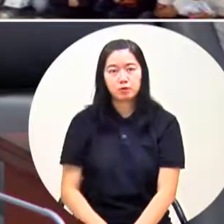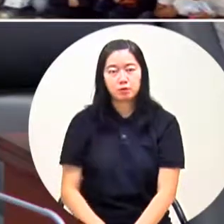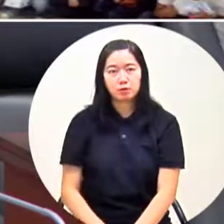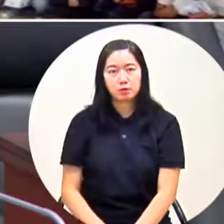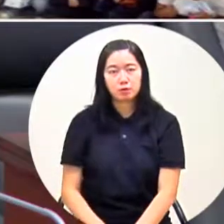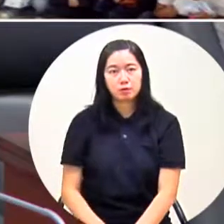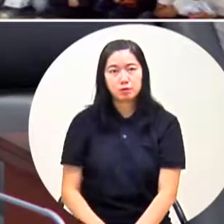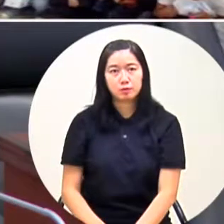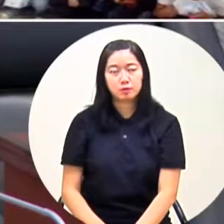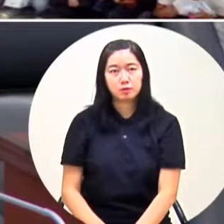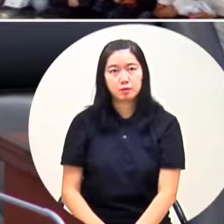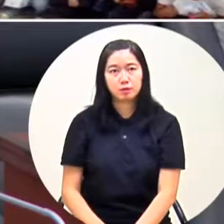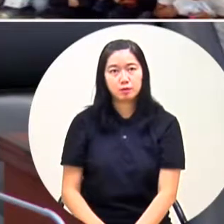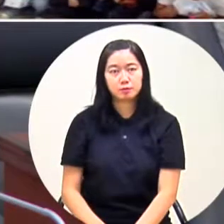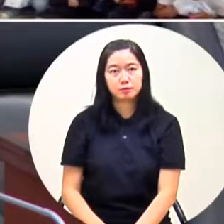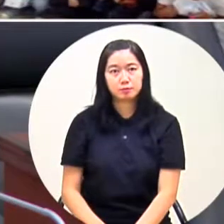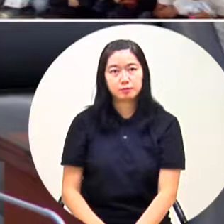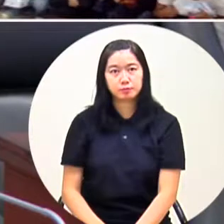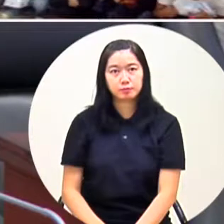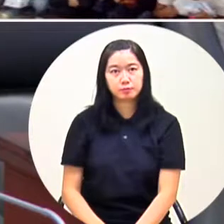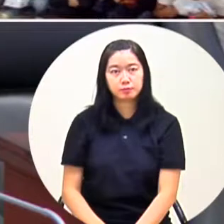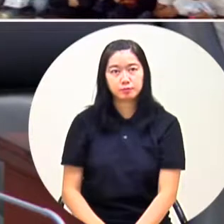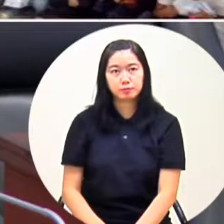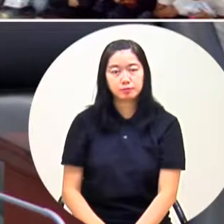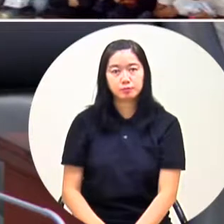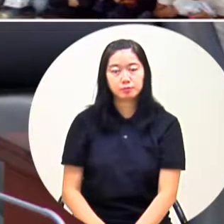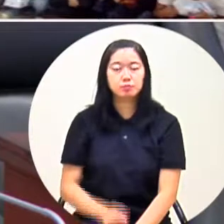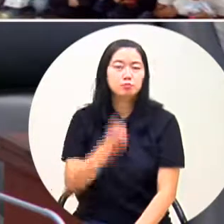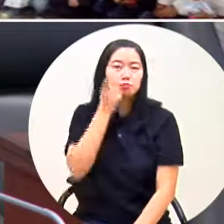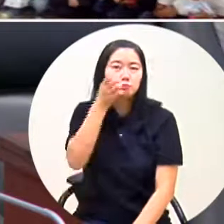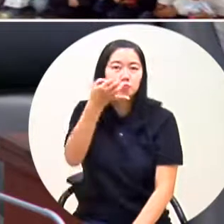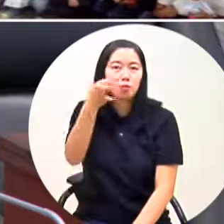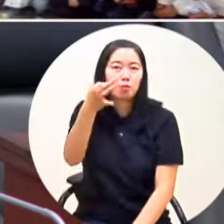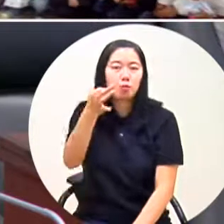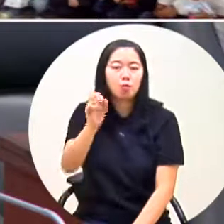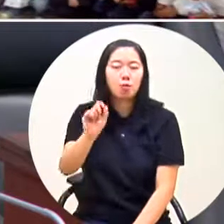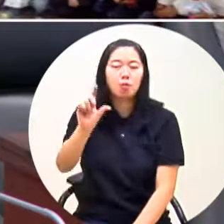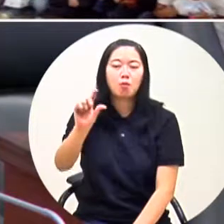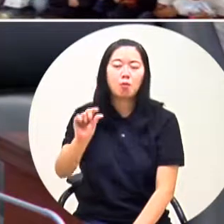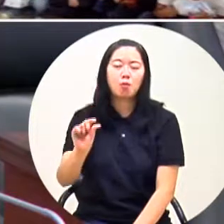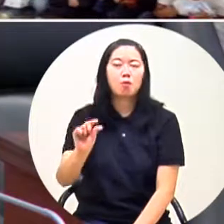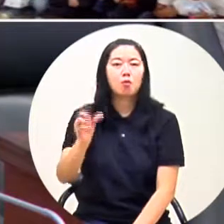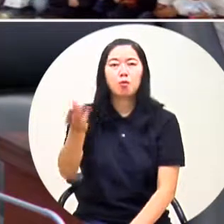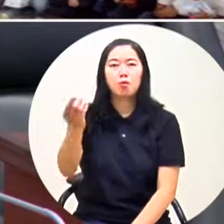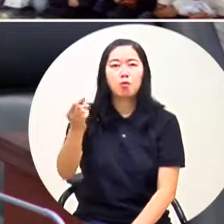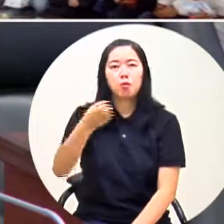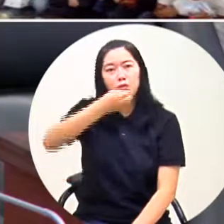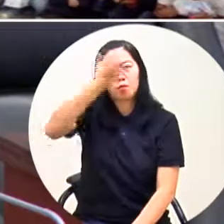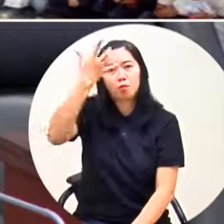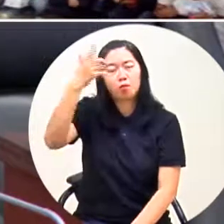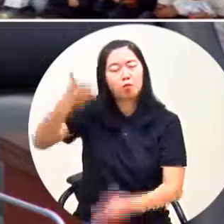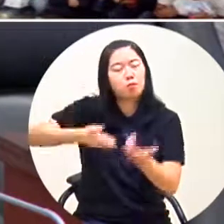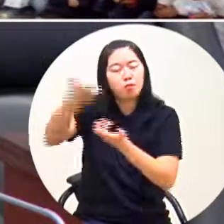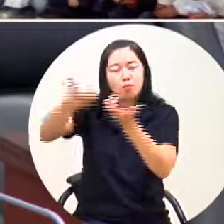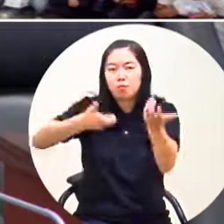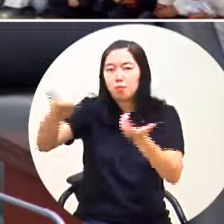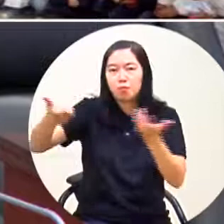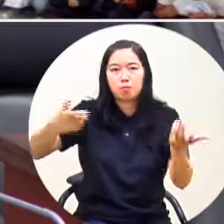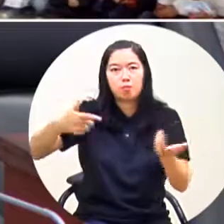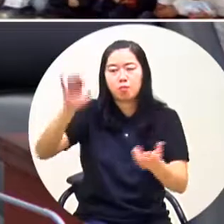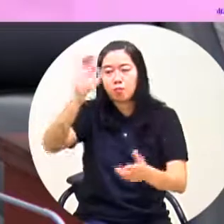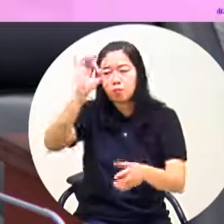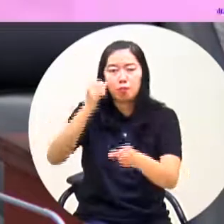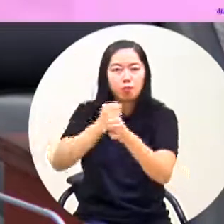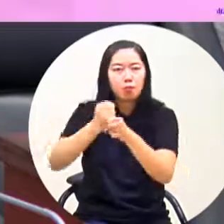以没有一个稳定的薪资，所以留不住年轻人，所以我们的年轻人都往台北